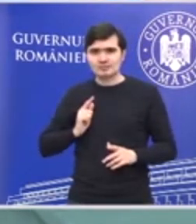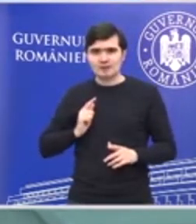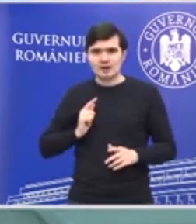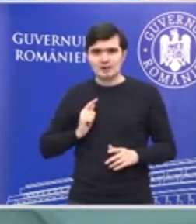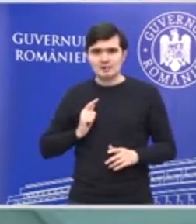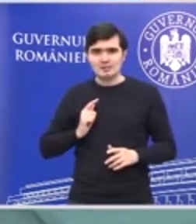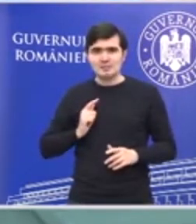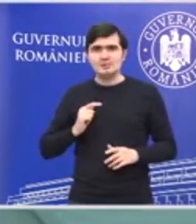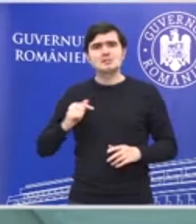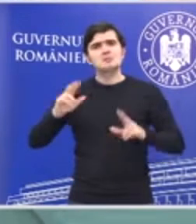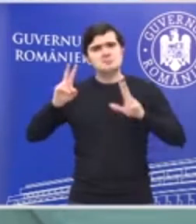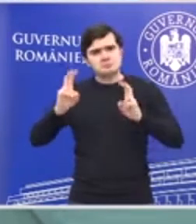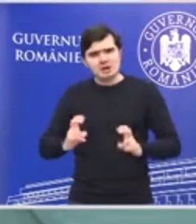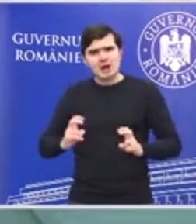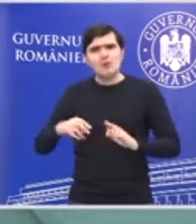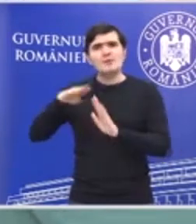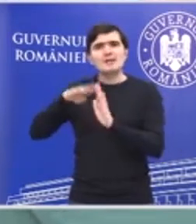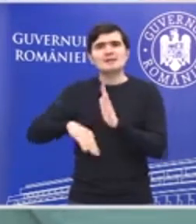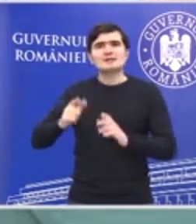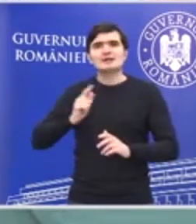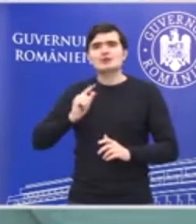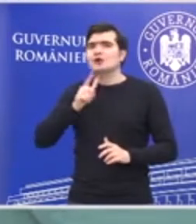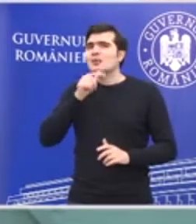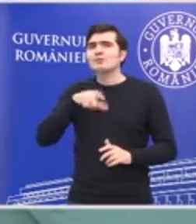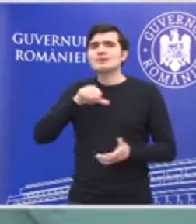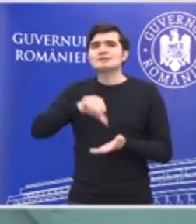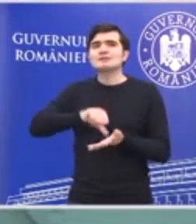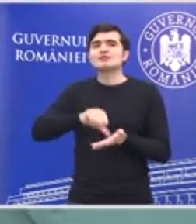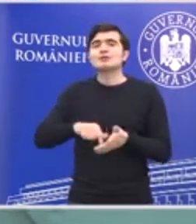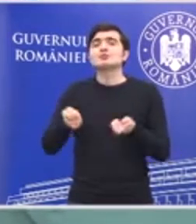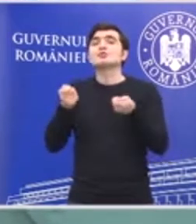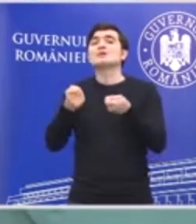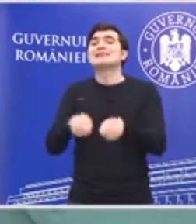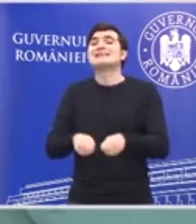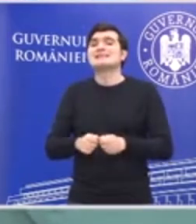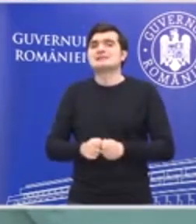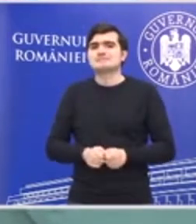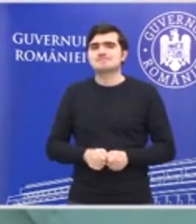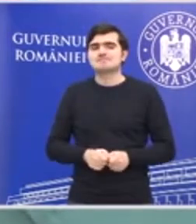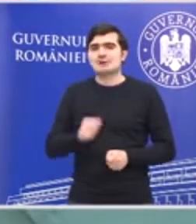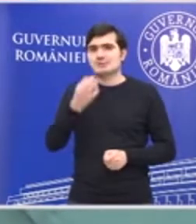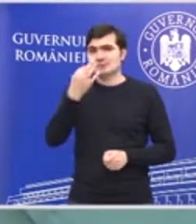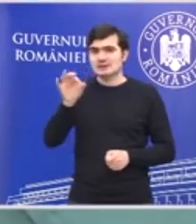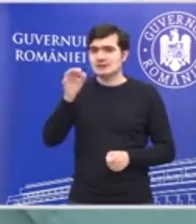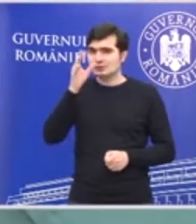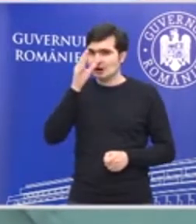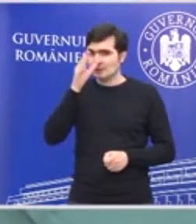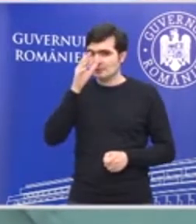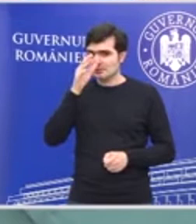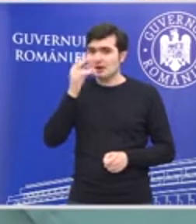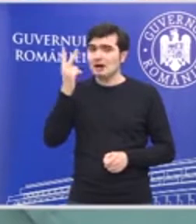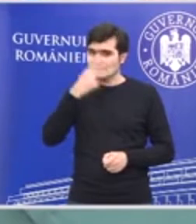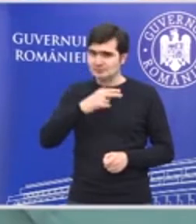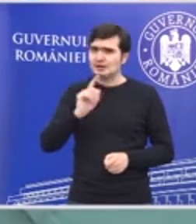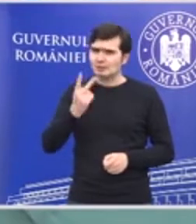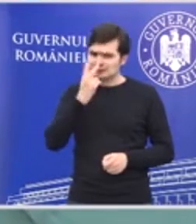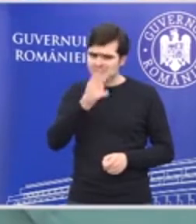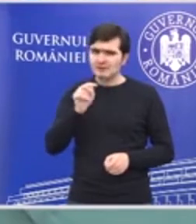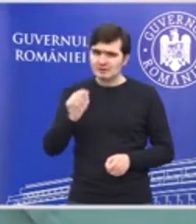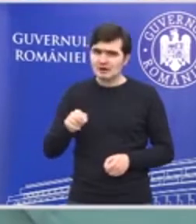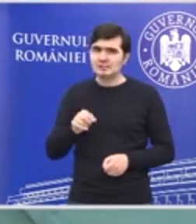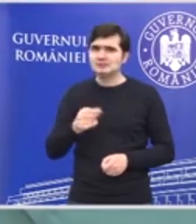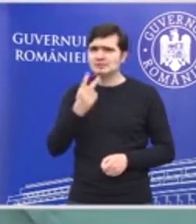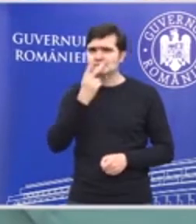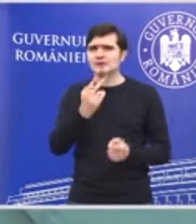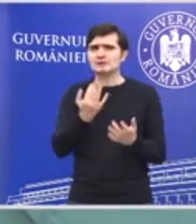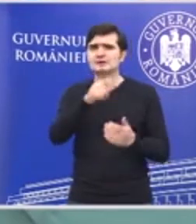stau pe listele de așteptare ale unor centre care sunt închise. Pe 10 aprilie, presupun că vor vedea acest lucru, vor vedea câte